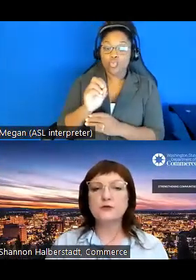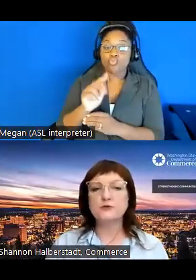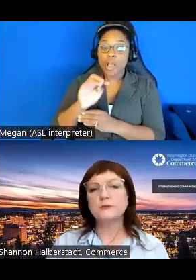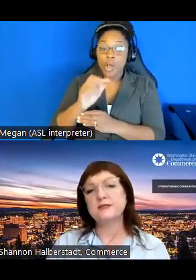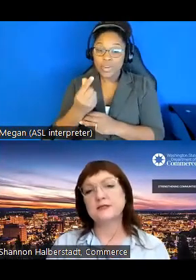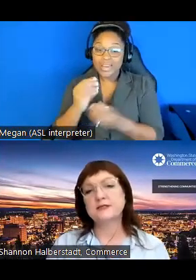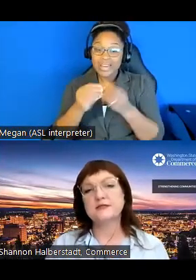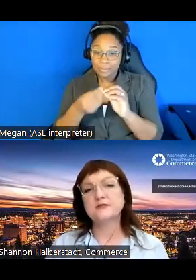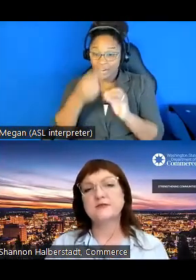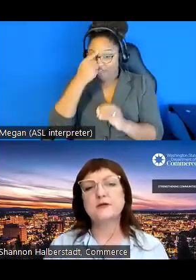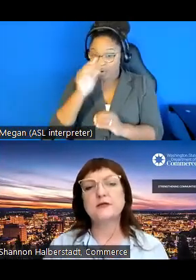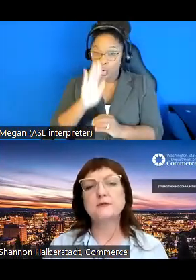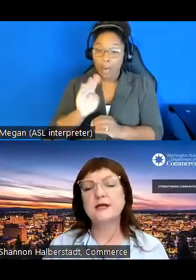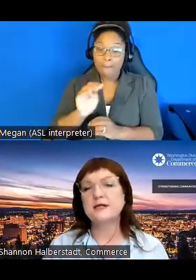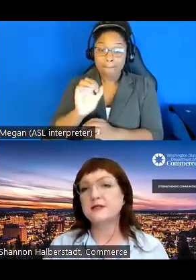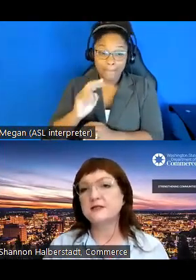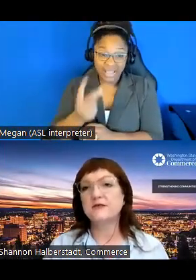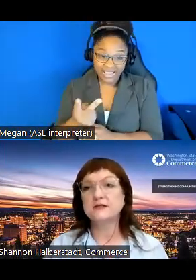여러분의 계좌번호